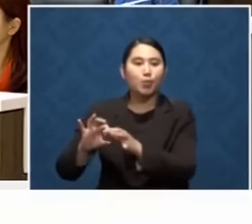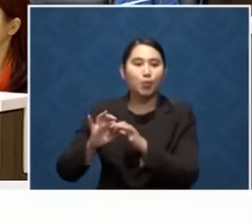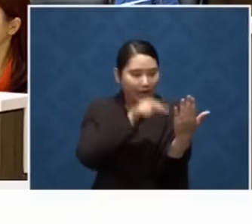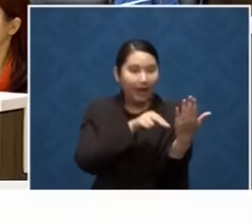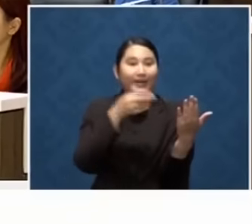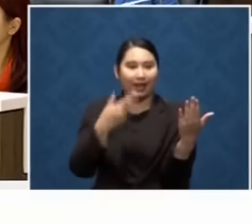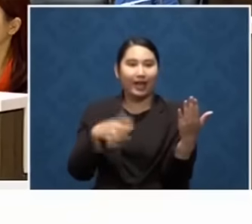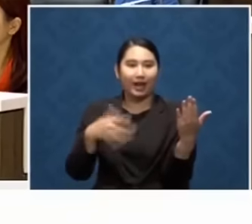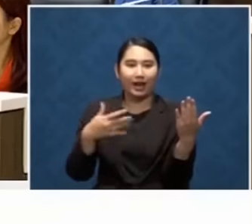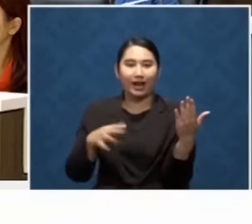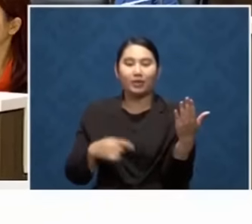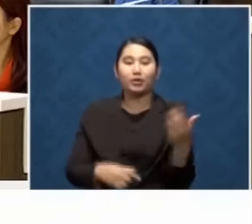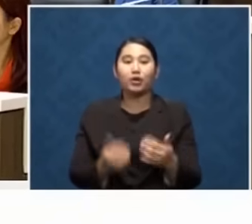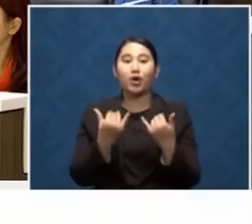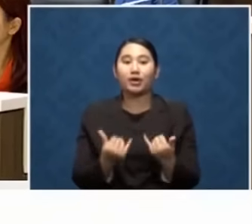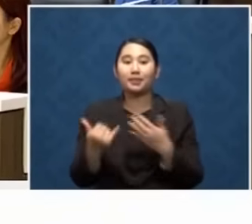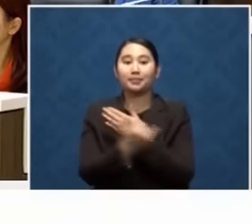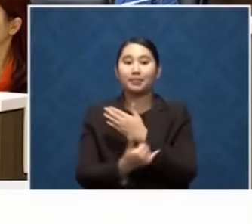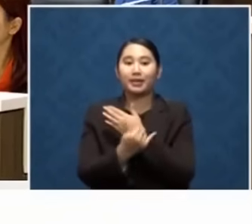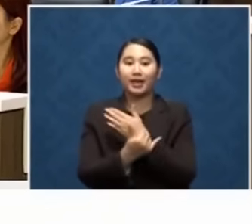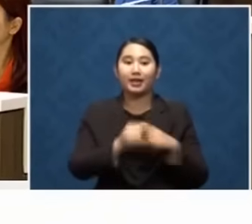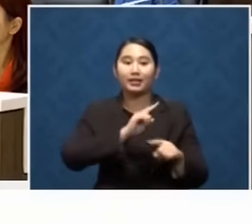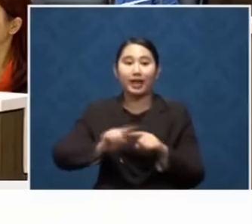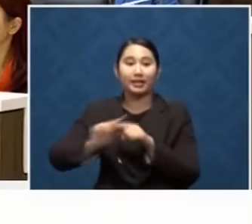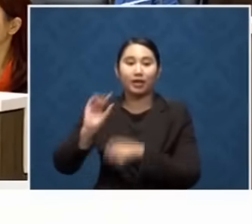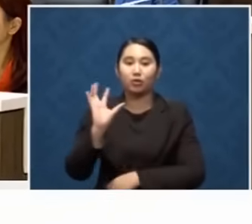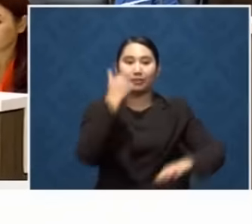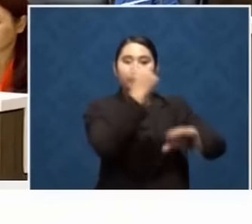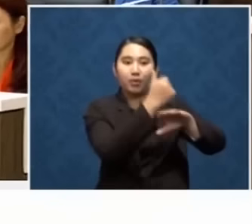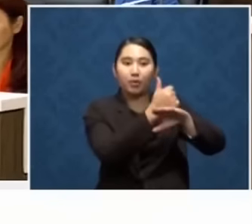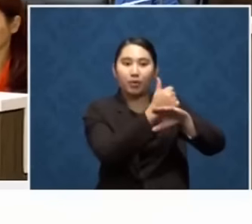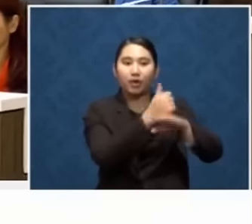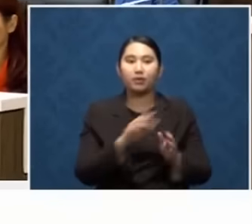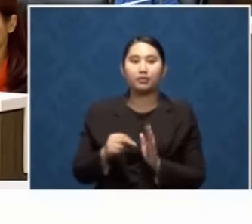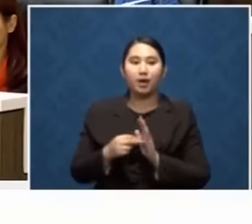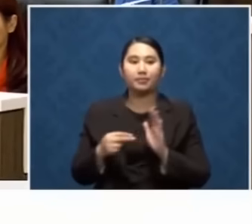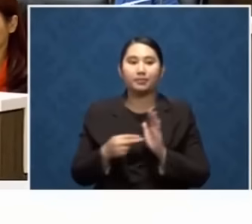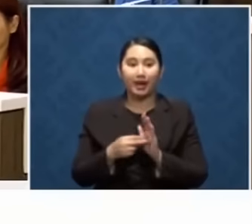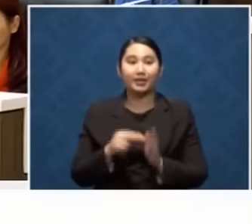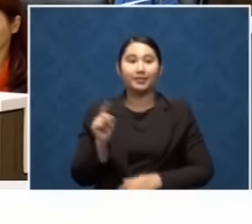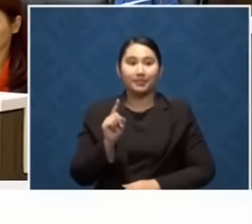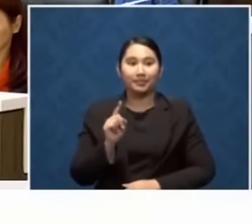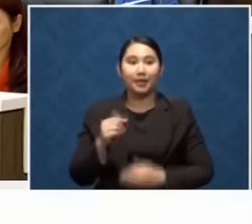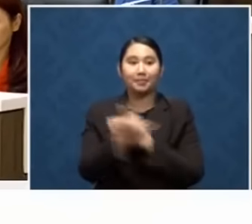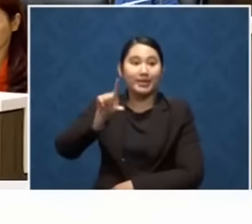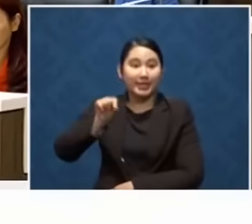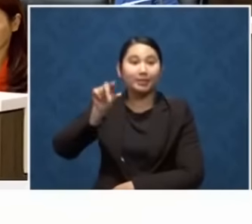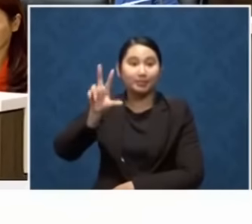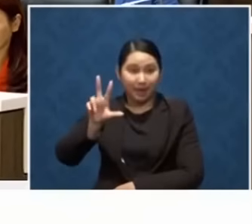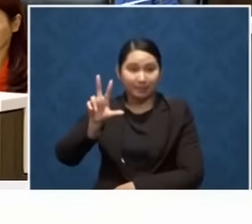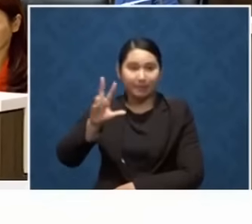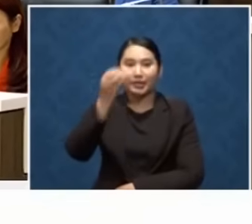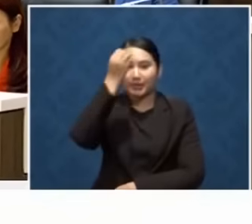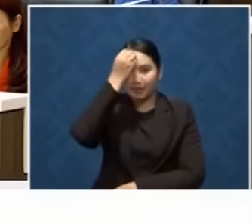ที่27แต่คราวนี้ประเทศต่างๆทั่วโลกที่เป็นระบบเดียวกับเรา Constitutional Monarchy มีอยู่123ประเทศครับ